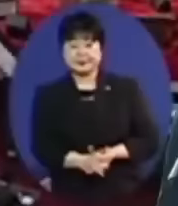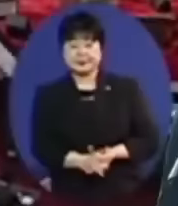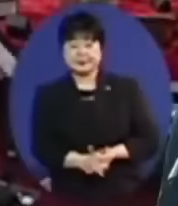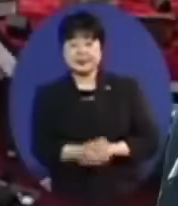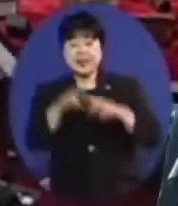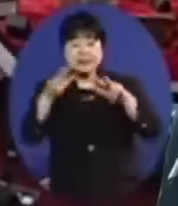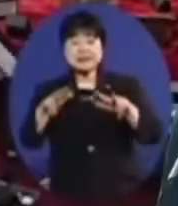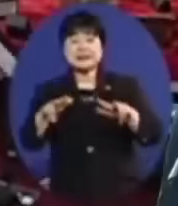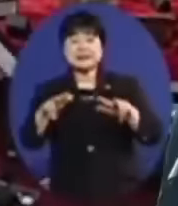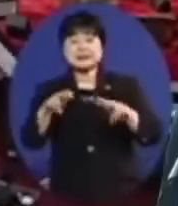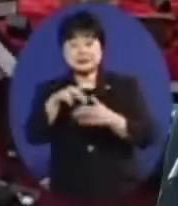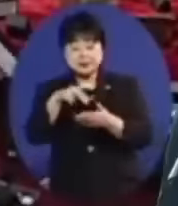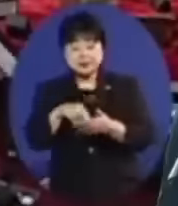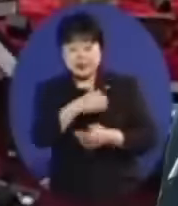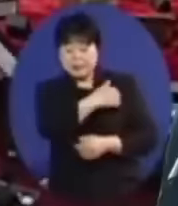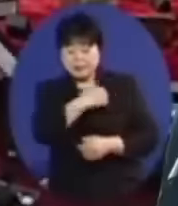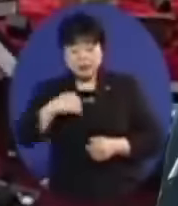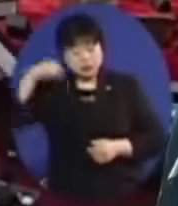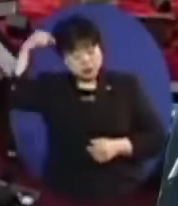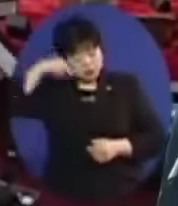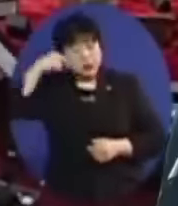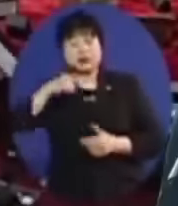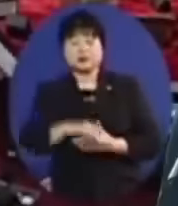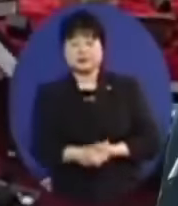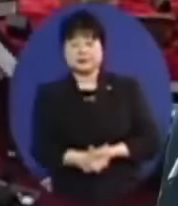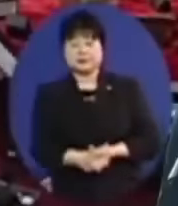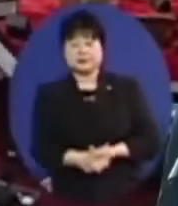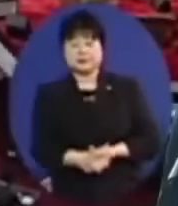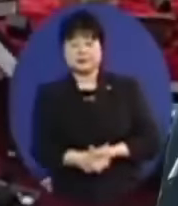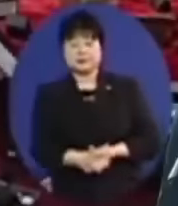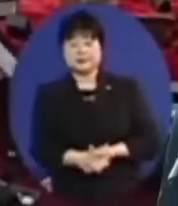지금 상태로서 만족하게 느껴라는 것이.